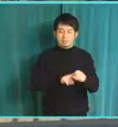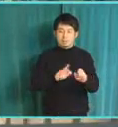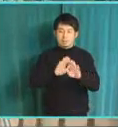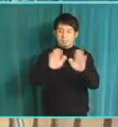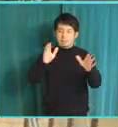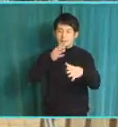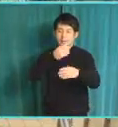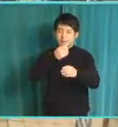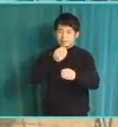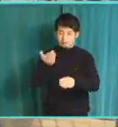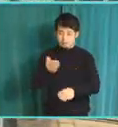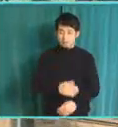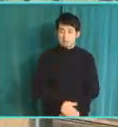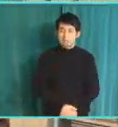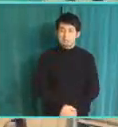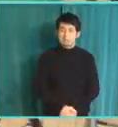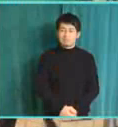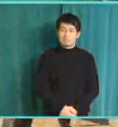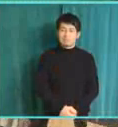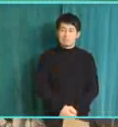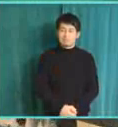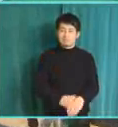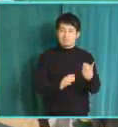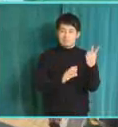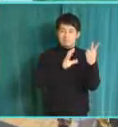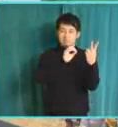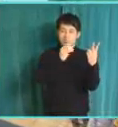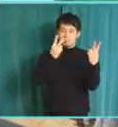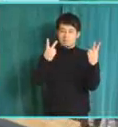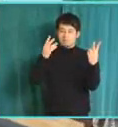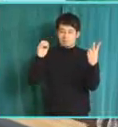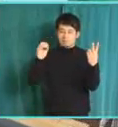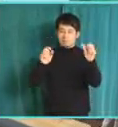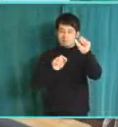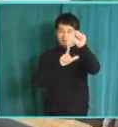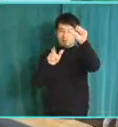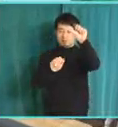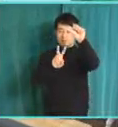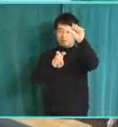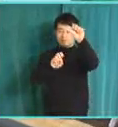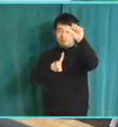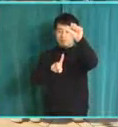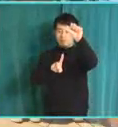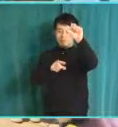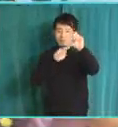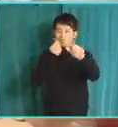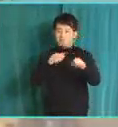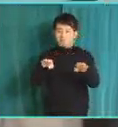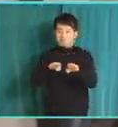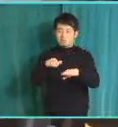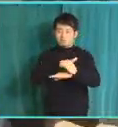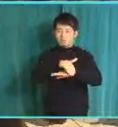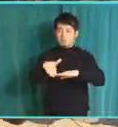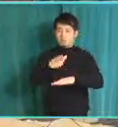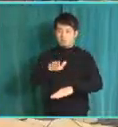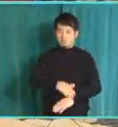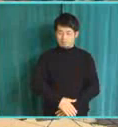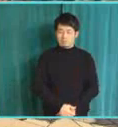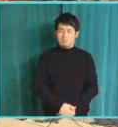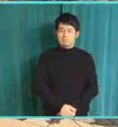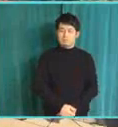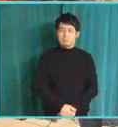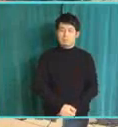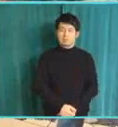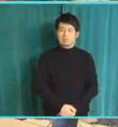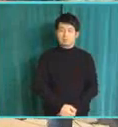時を教えてください。はい、 2020年の5月31日の、日曜日の予定ではいます。